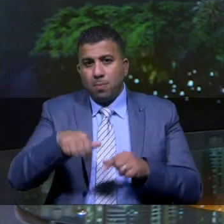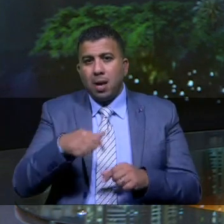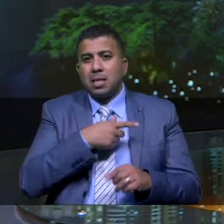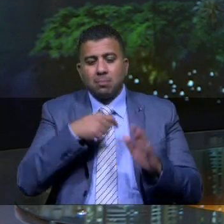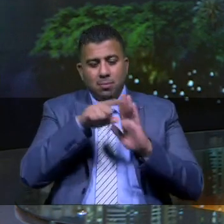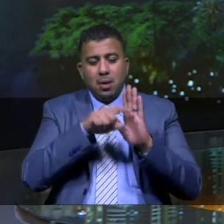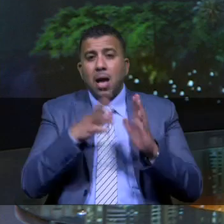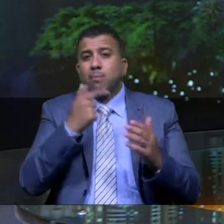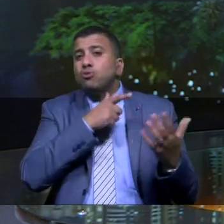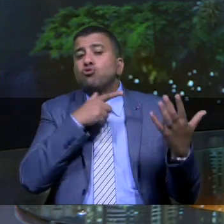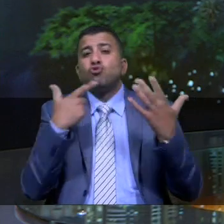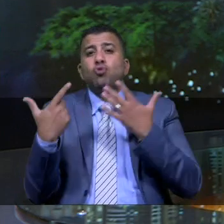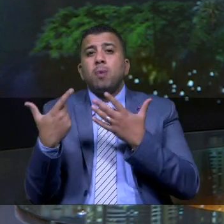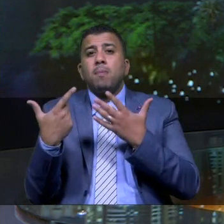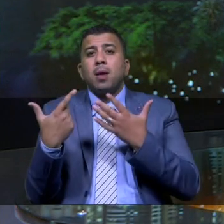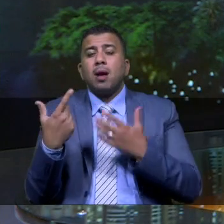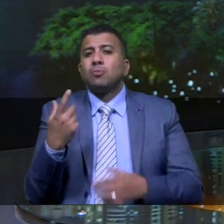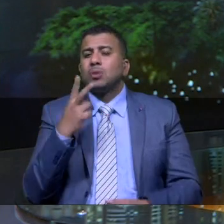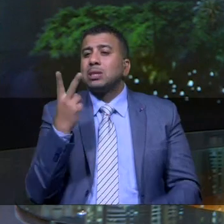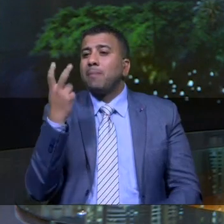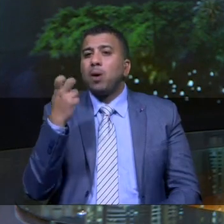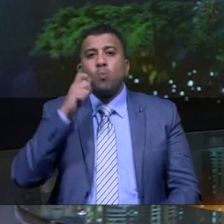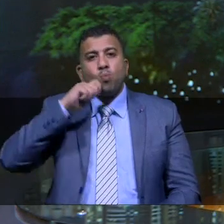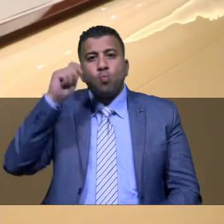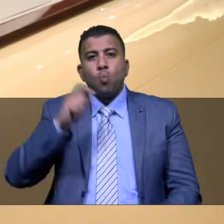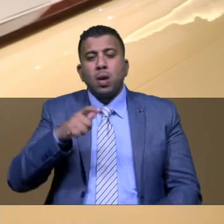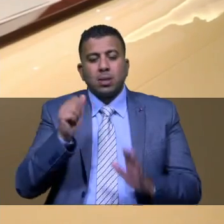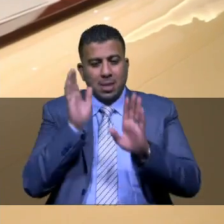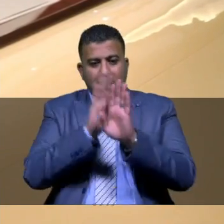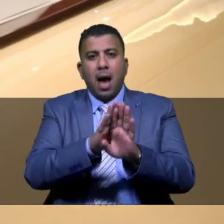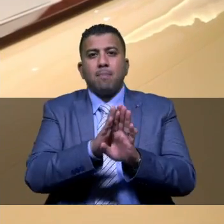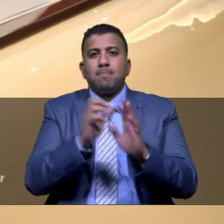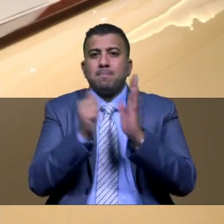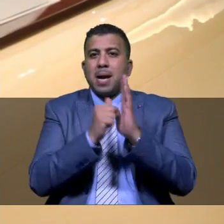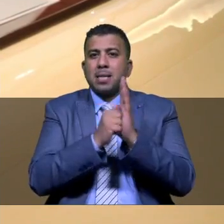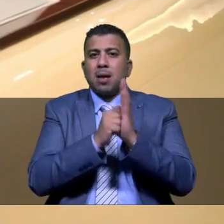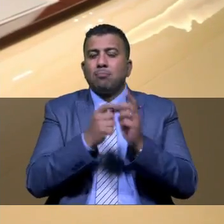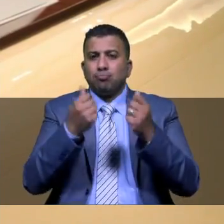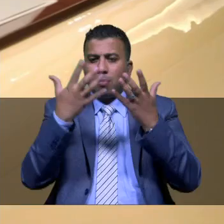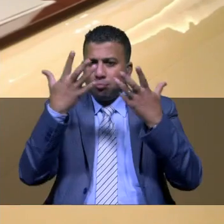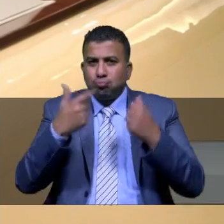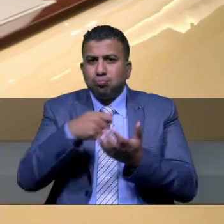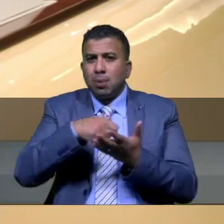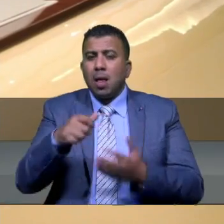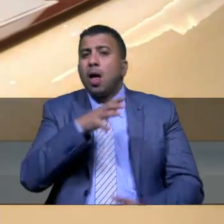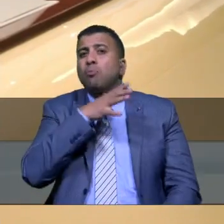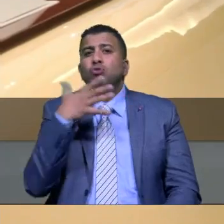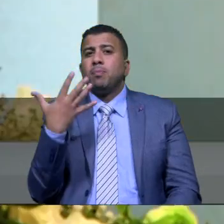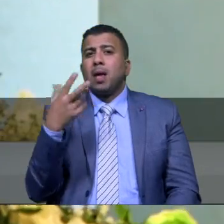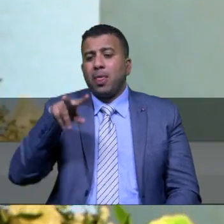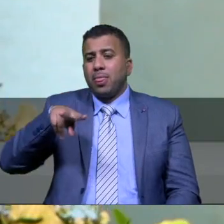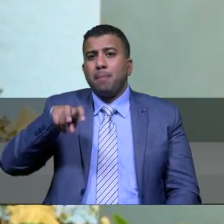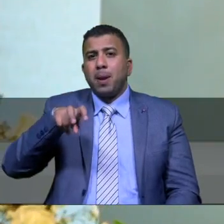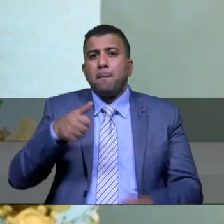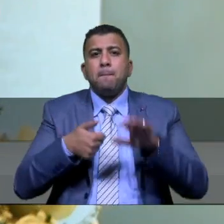أسماء 770 مواطنا من مستحقي قرارات الدعم السكنية بقيمة إجمالية بلغت 580